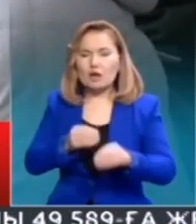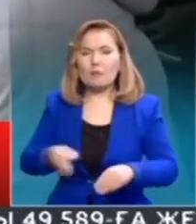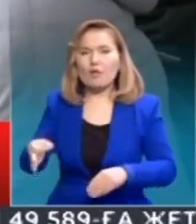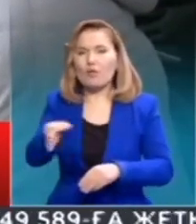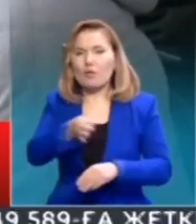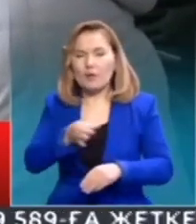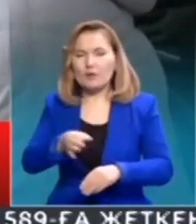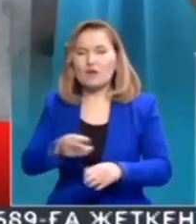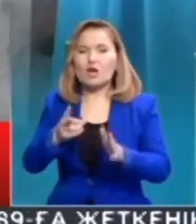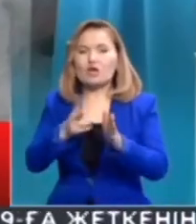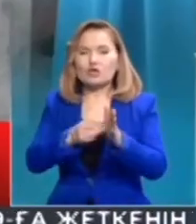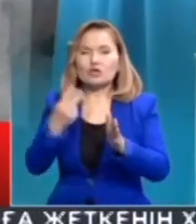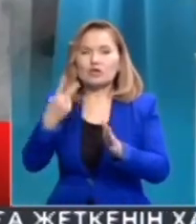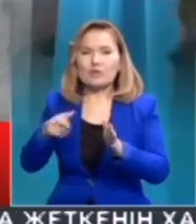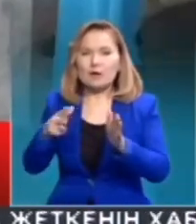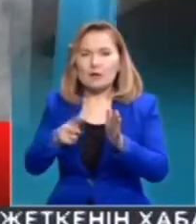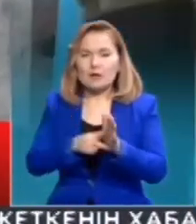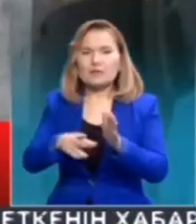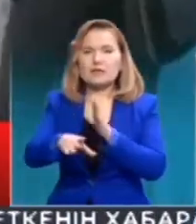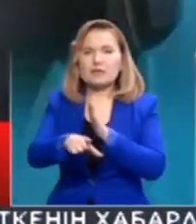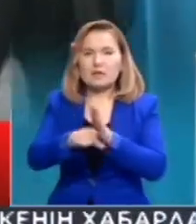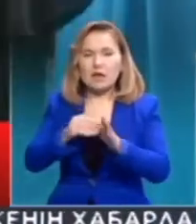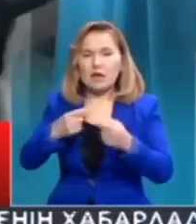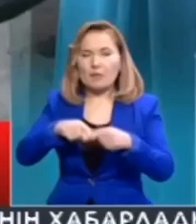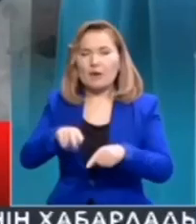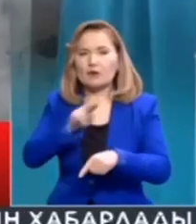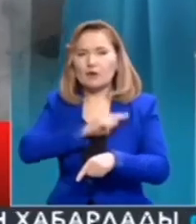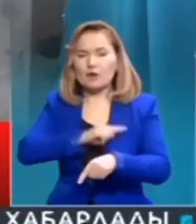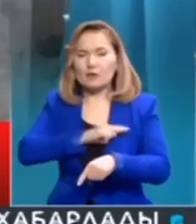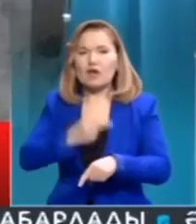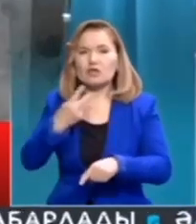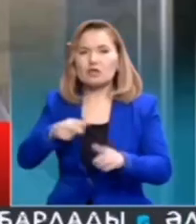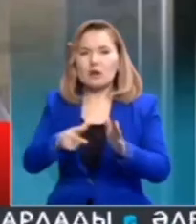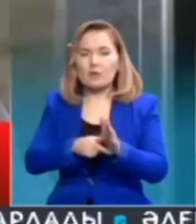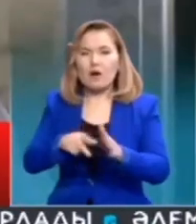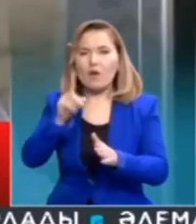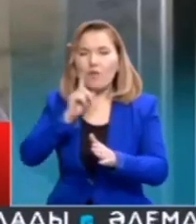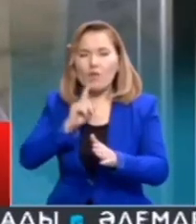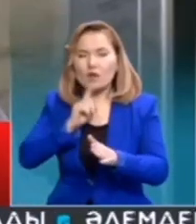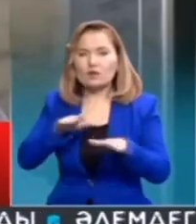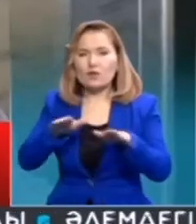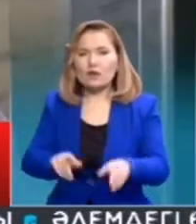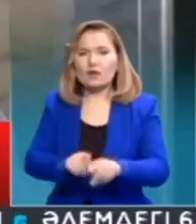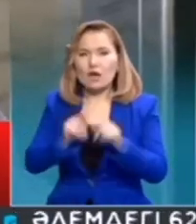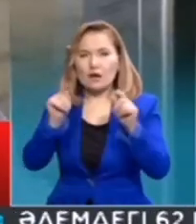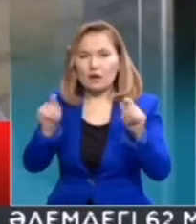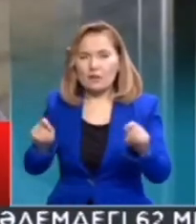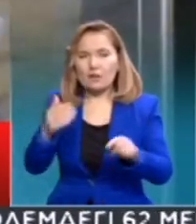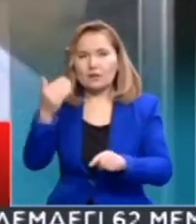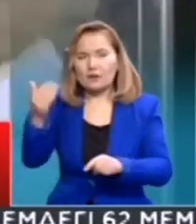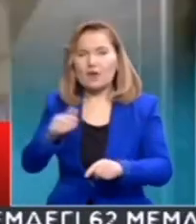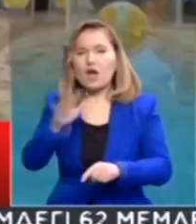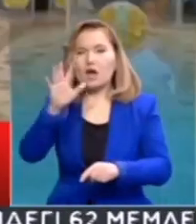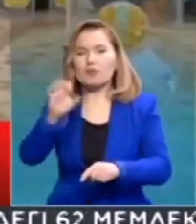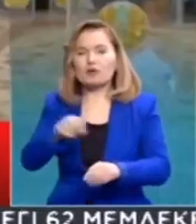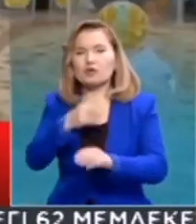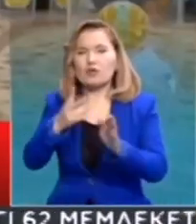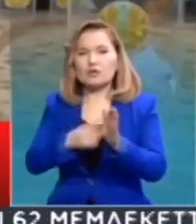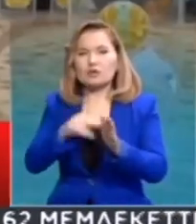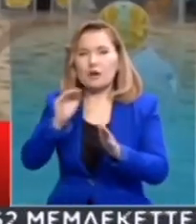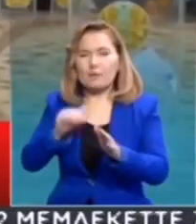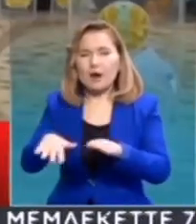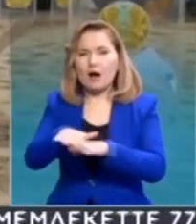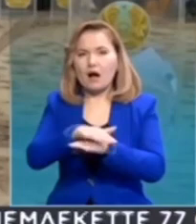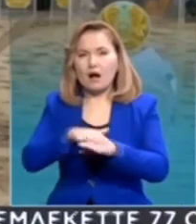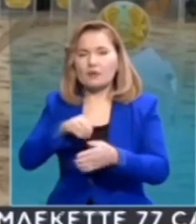облыстағы 728 сайлау учаскесінің 28-і уақытша орындарда ашылған. Оларда 517 мыңнан астам